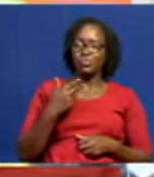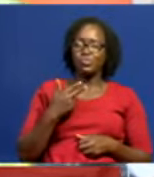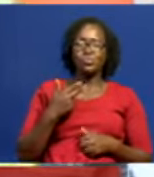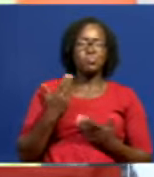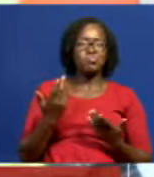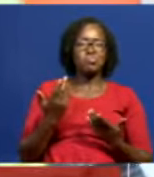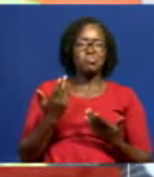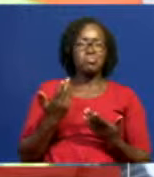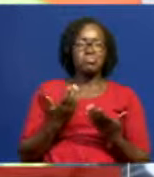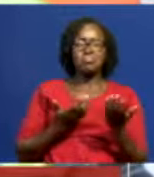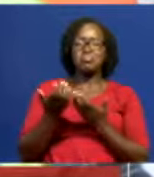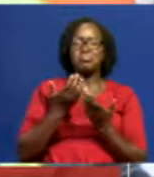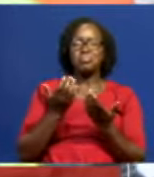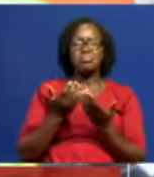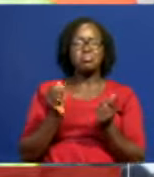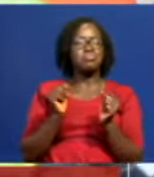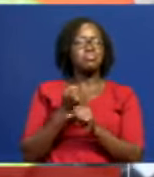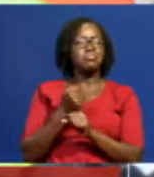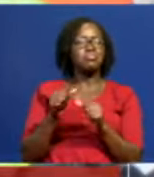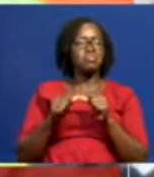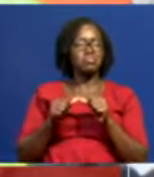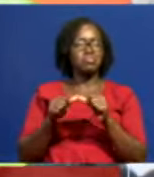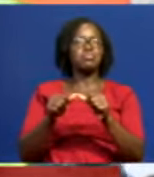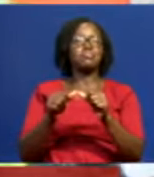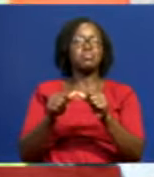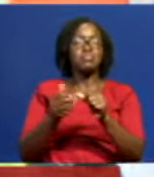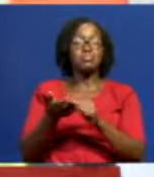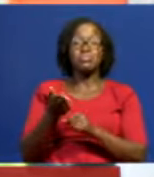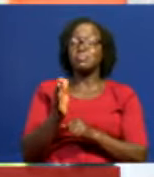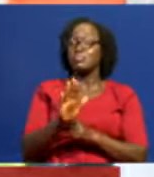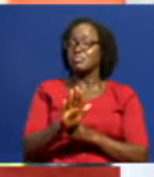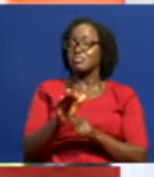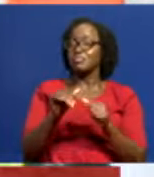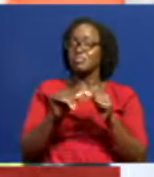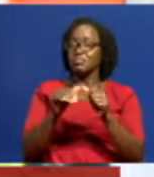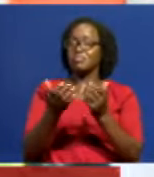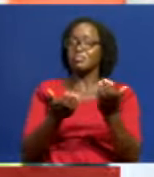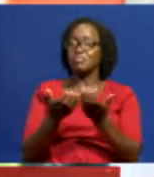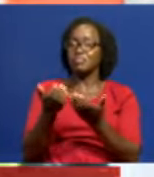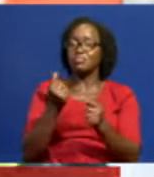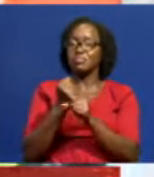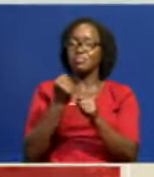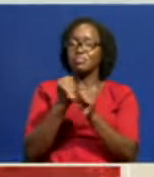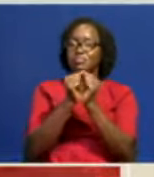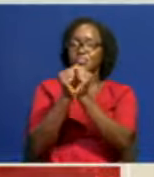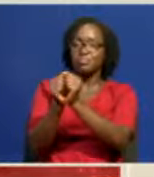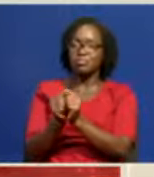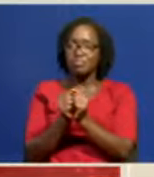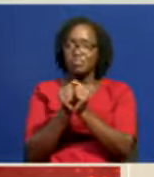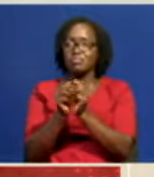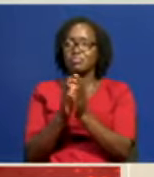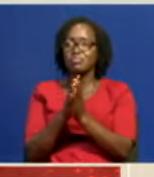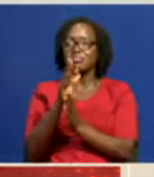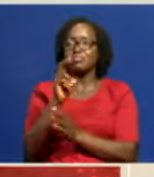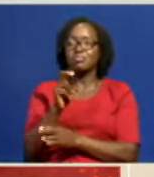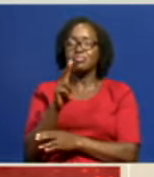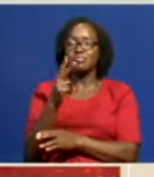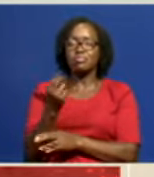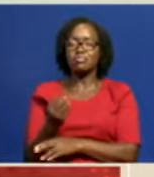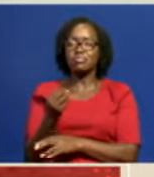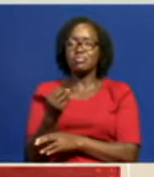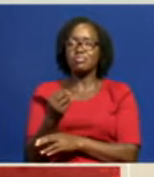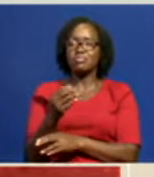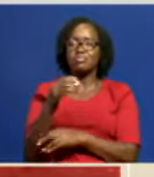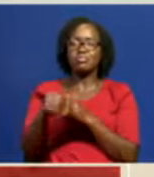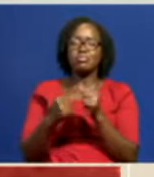hii especially sekta yetu ya boda boda. Waweze kurudi, ndio tuweze kufanya kazi pamoja. 2023 has been a year of ups and